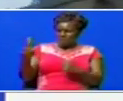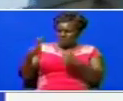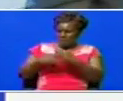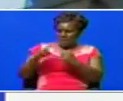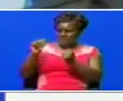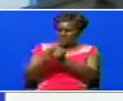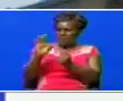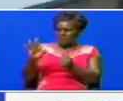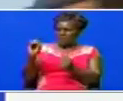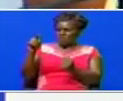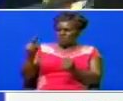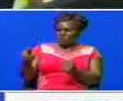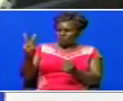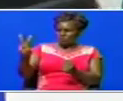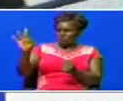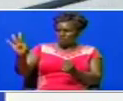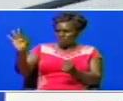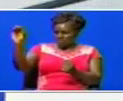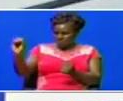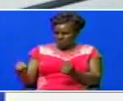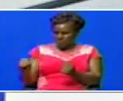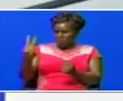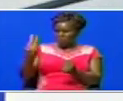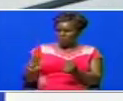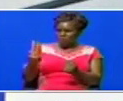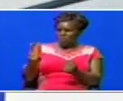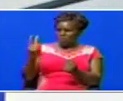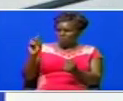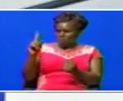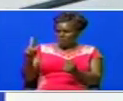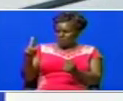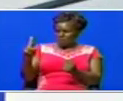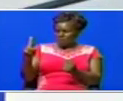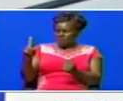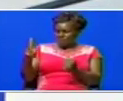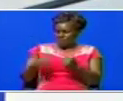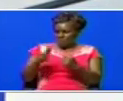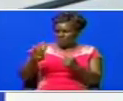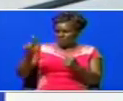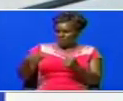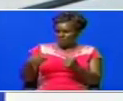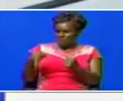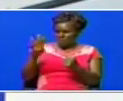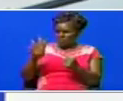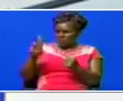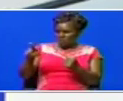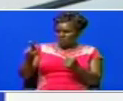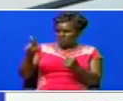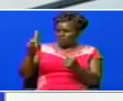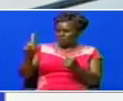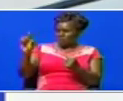913, 0.23%. Uhuru Kenyatta, 174,213,